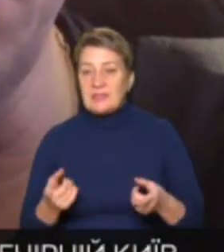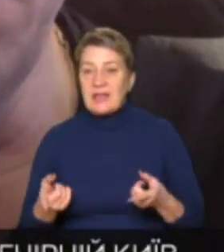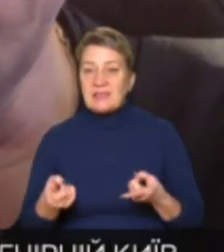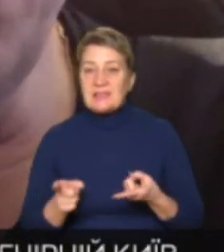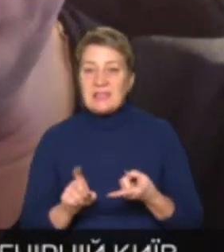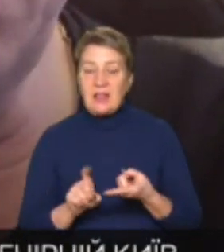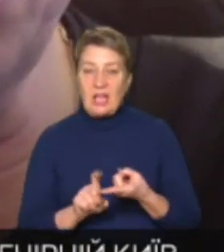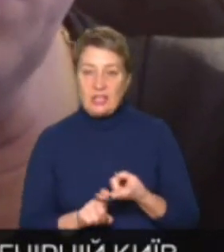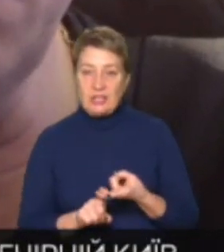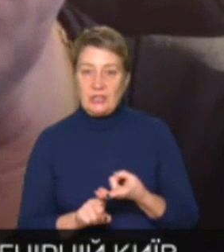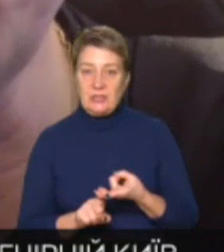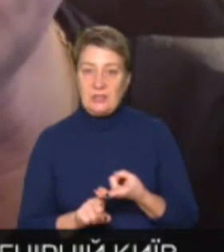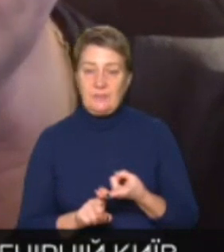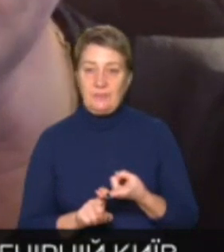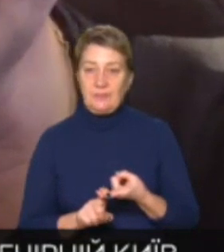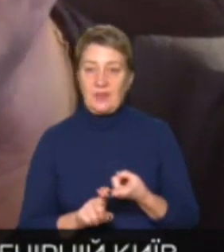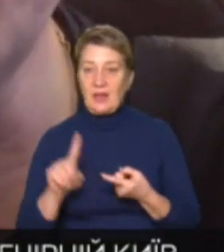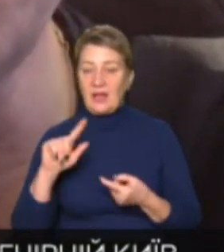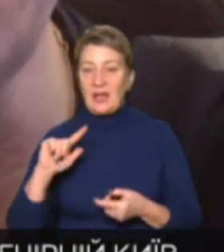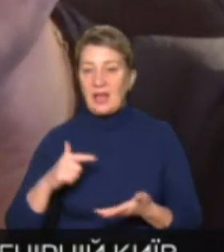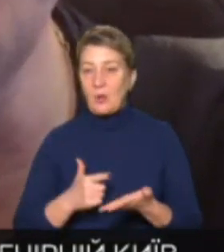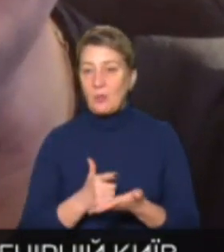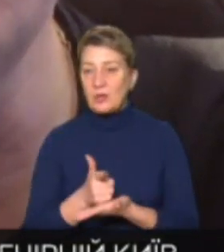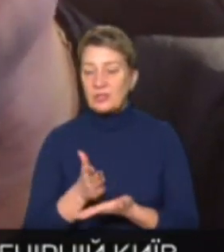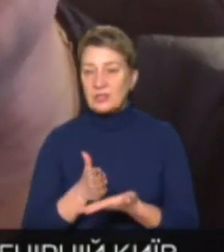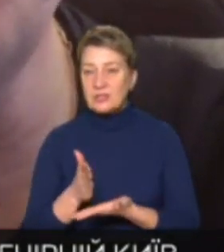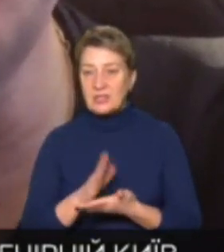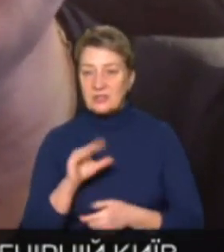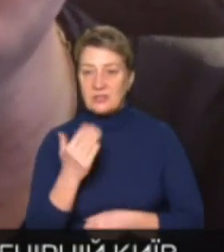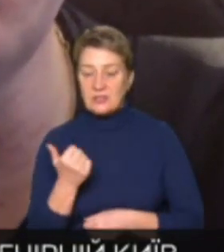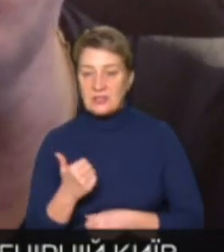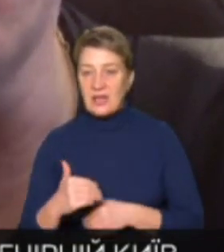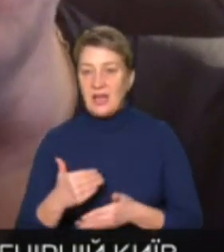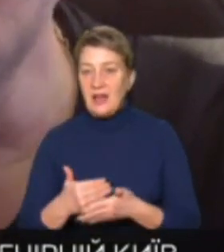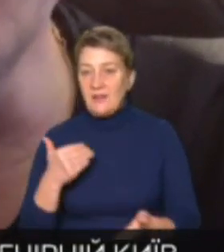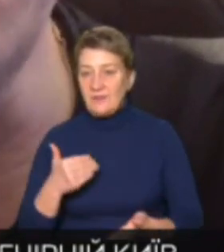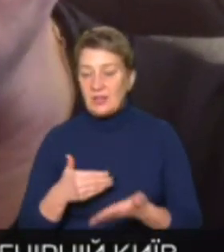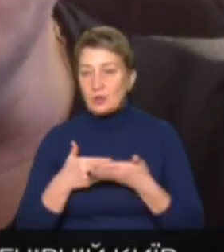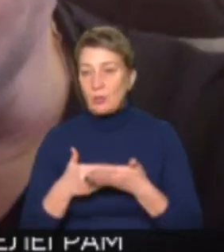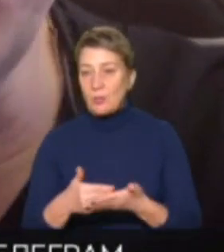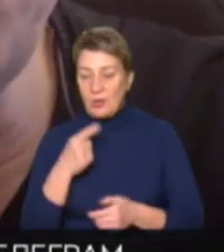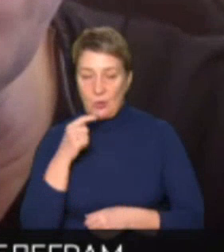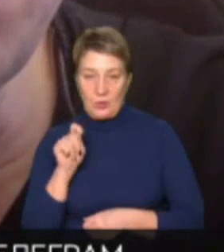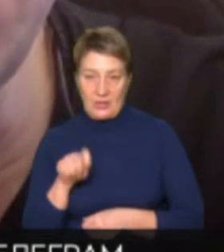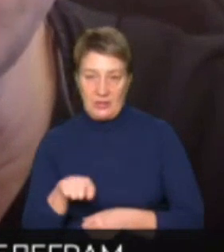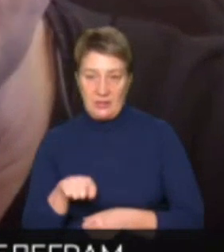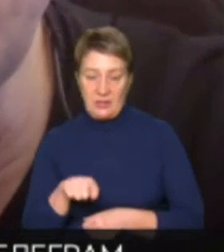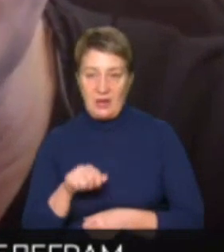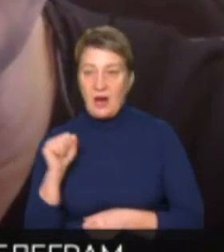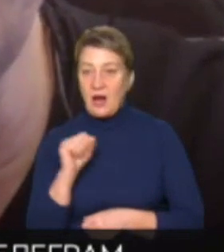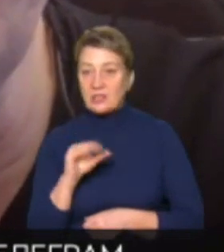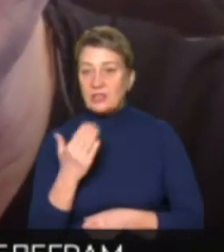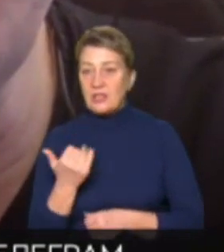залежність геополітичного становища Сполучених Штатів від допомоги нашій країні, Україні. А Сполучені Штати